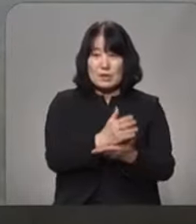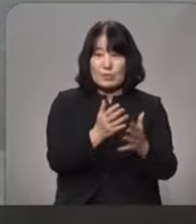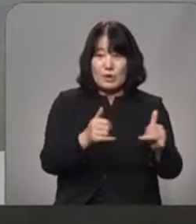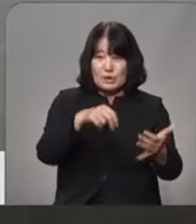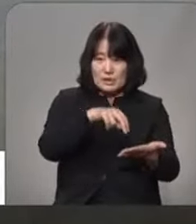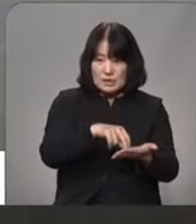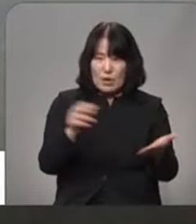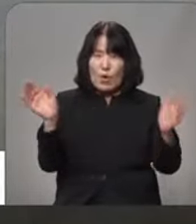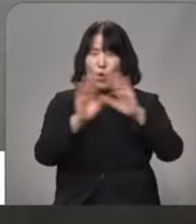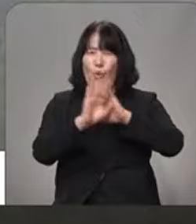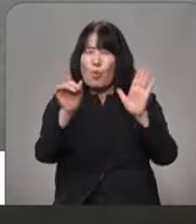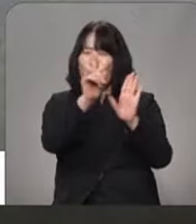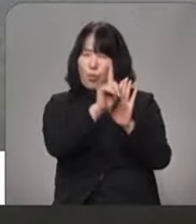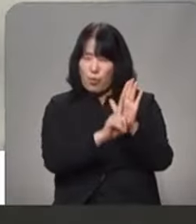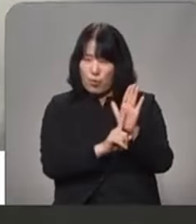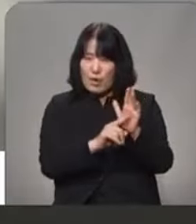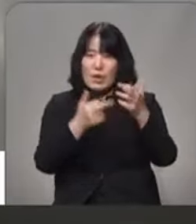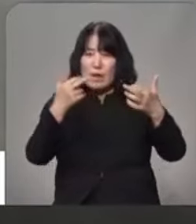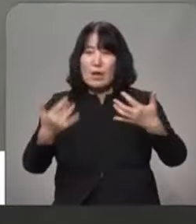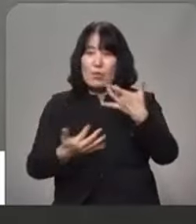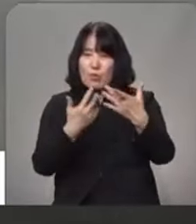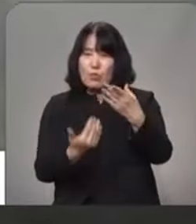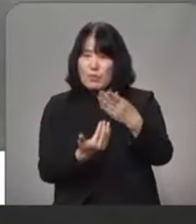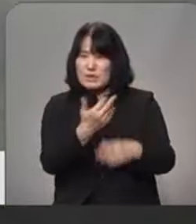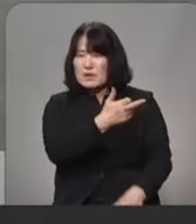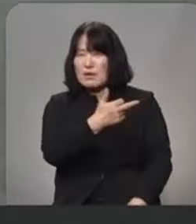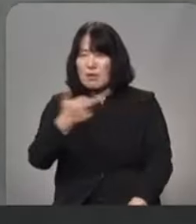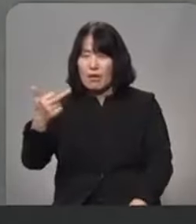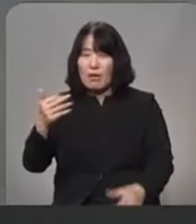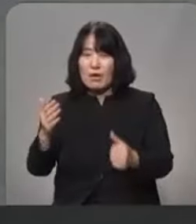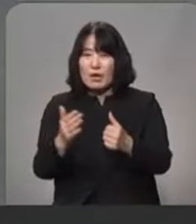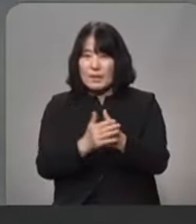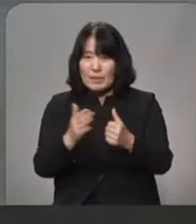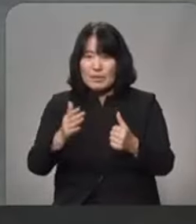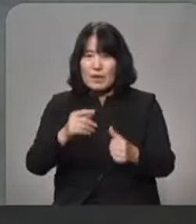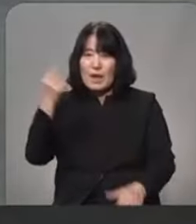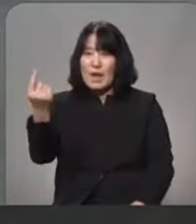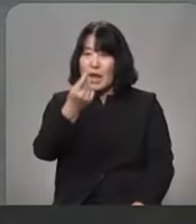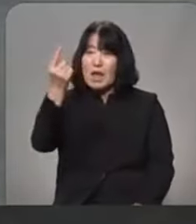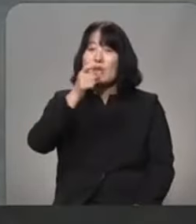기후변화에 따라 산불이 점점 대형화하는 만큼 진화에 필수인 헬기